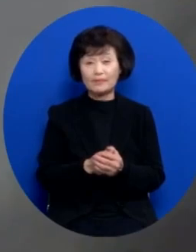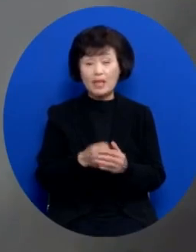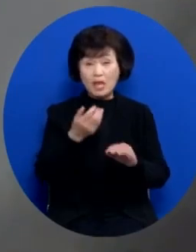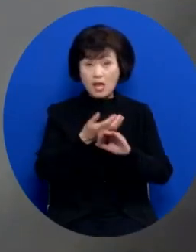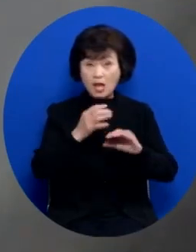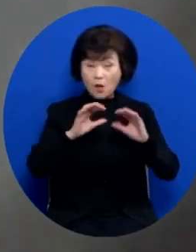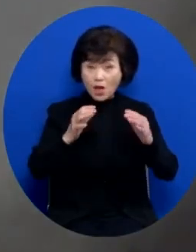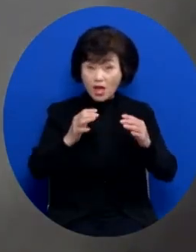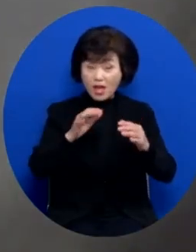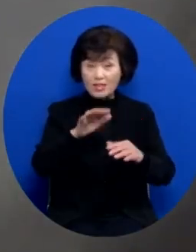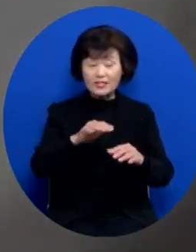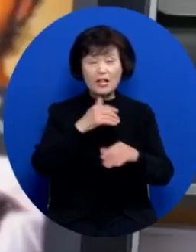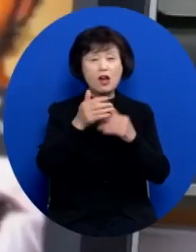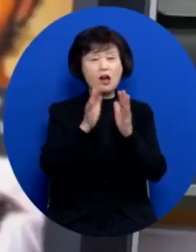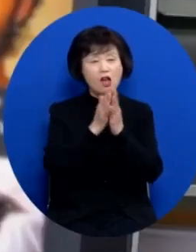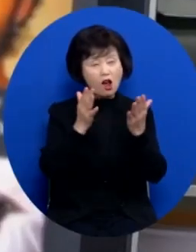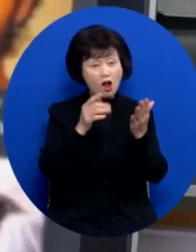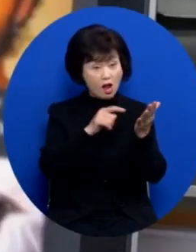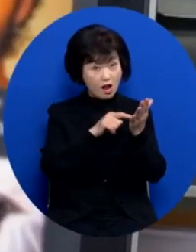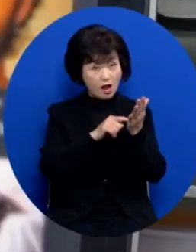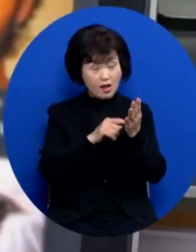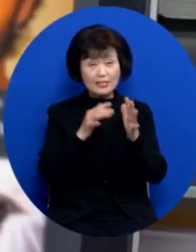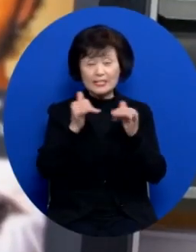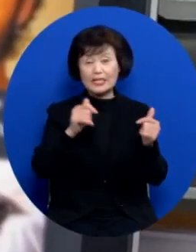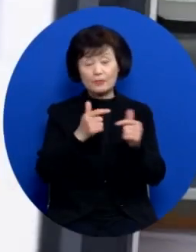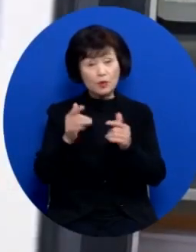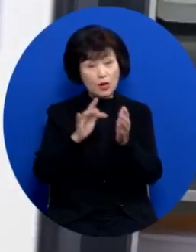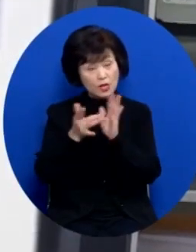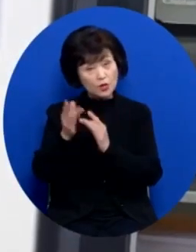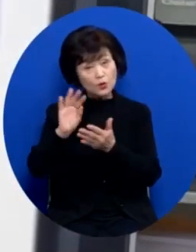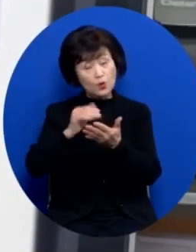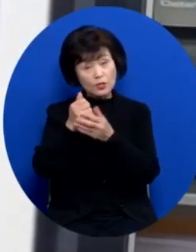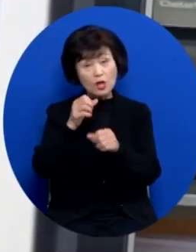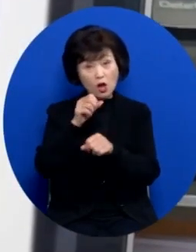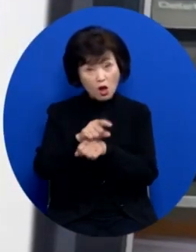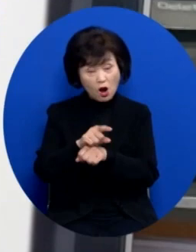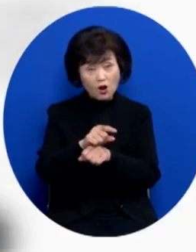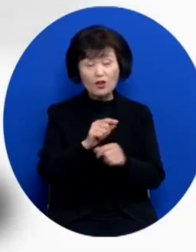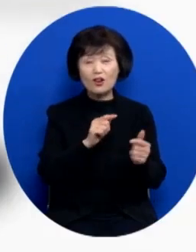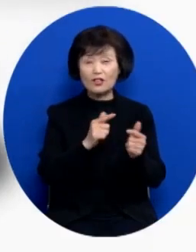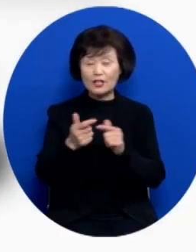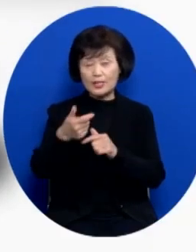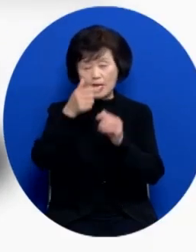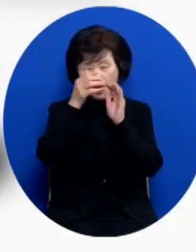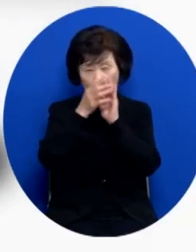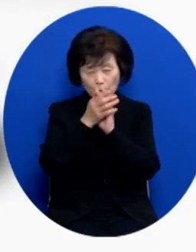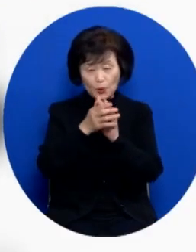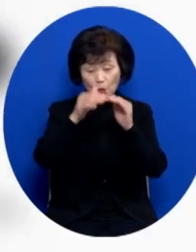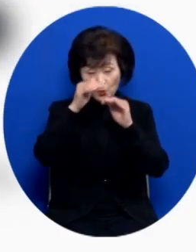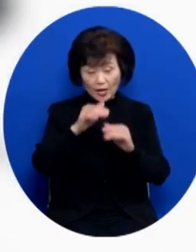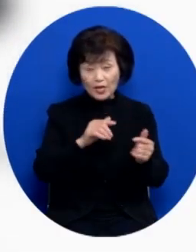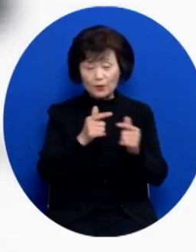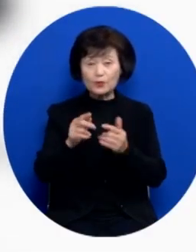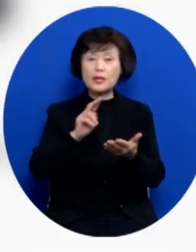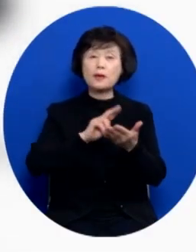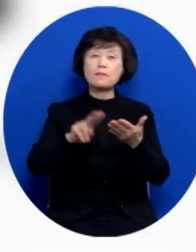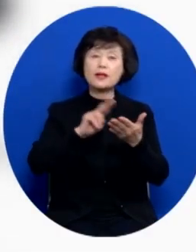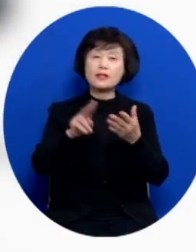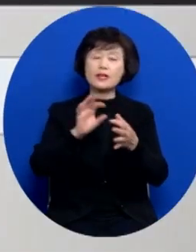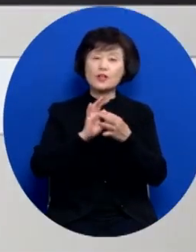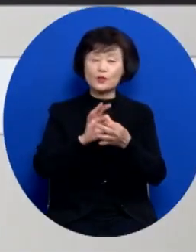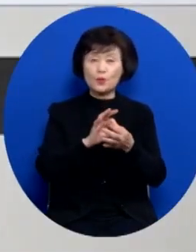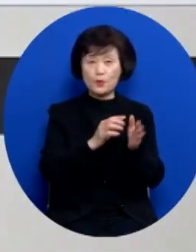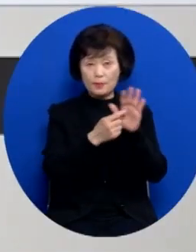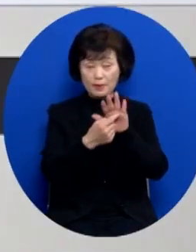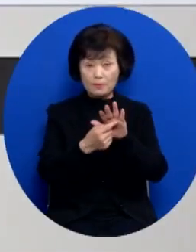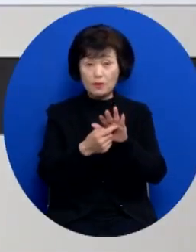해외에서는 성경 인물과 예수 그리스도의 성격, 그리고 성격 유형별 기도문이 만화로 등장했습니다.